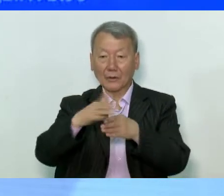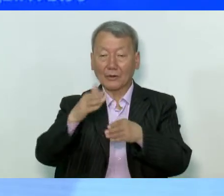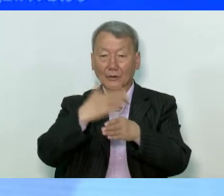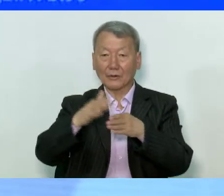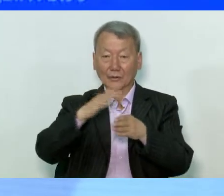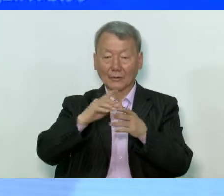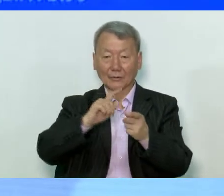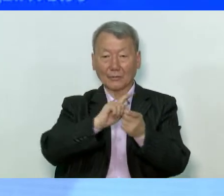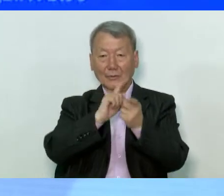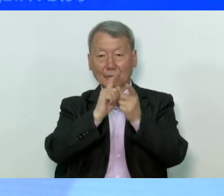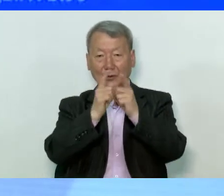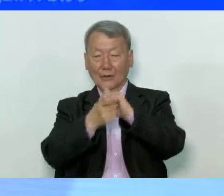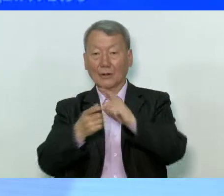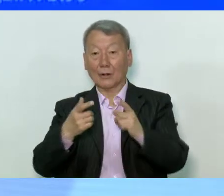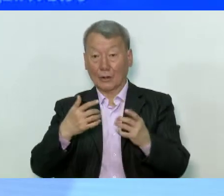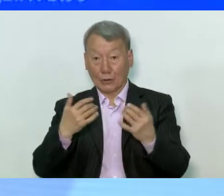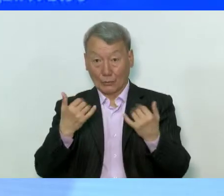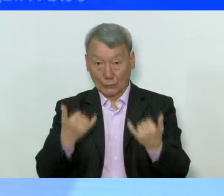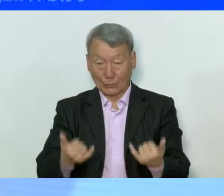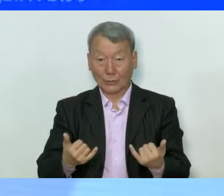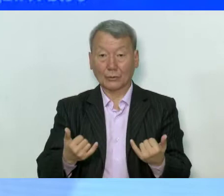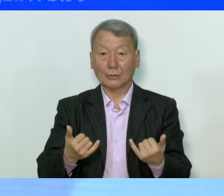ишке бирдик. Ошону менен эле